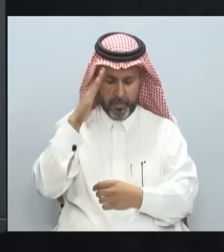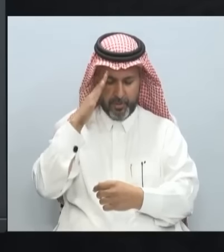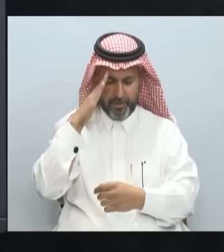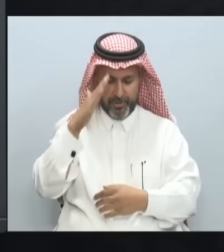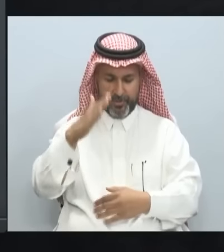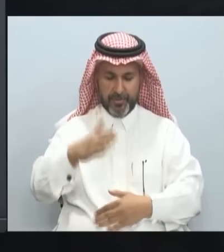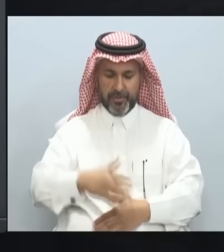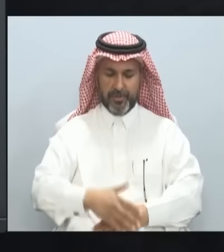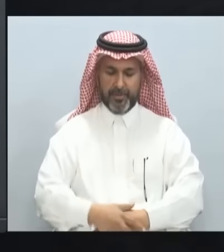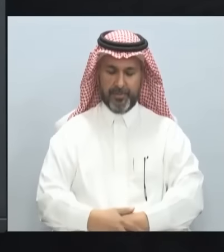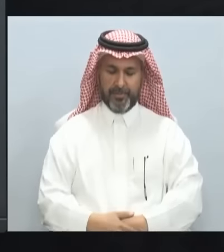الله